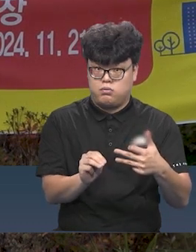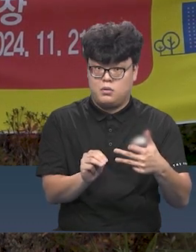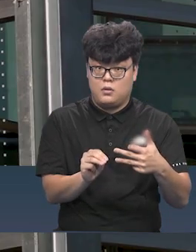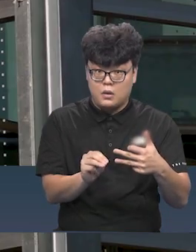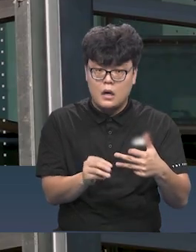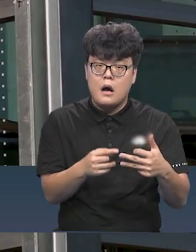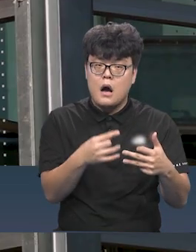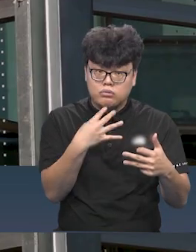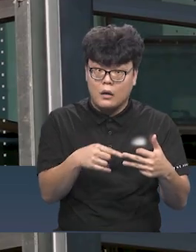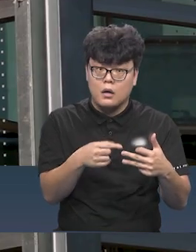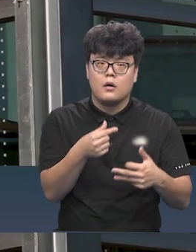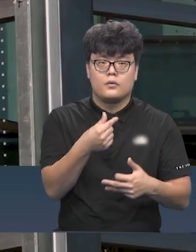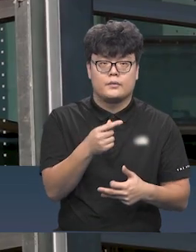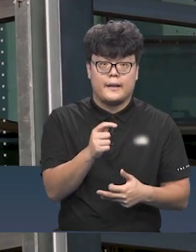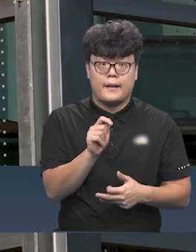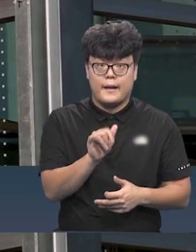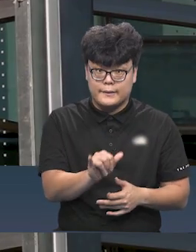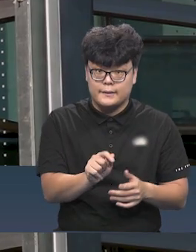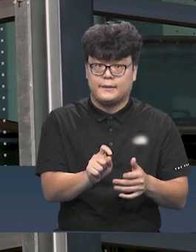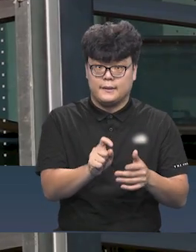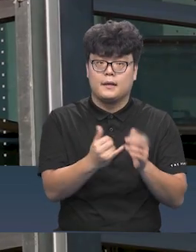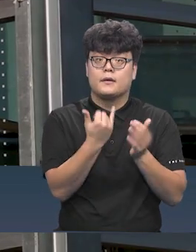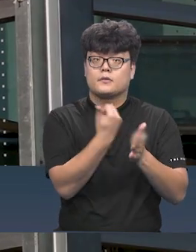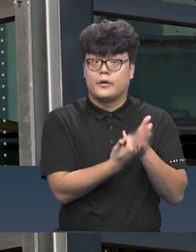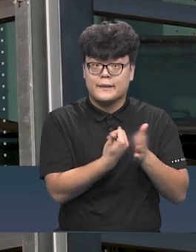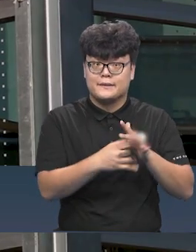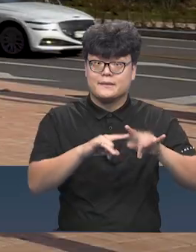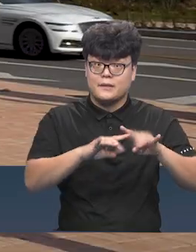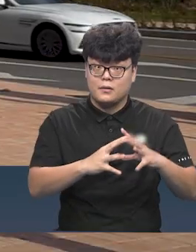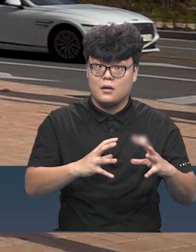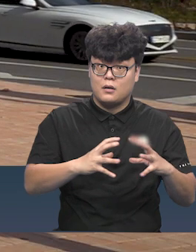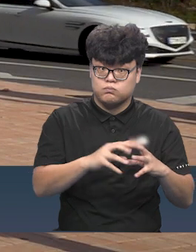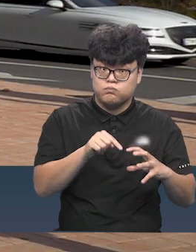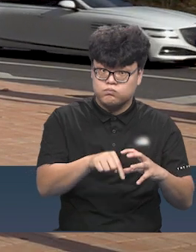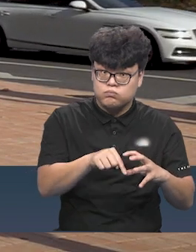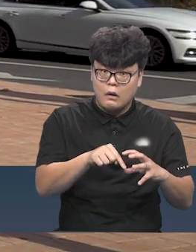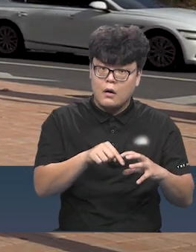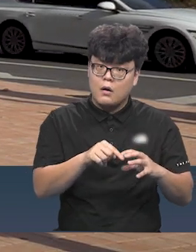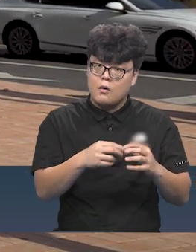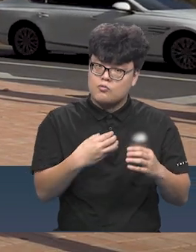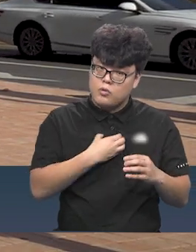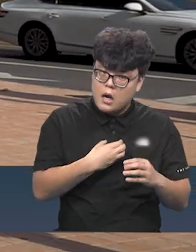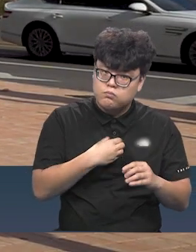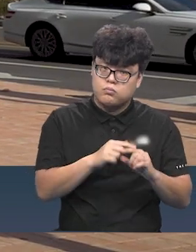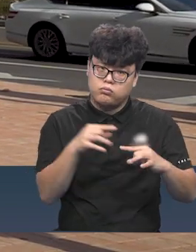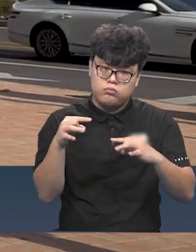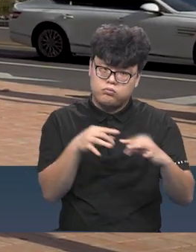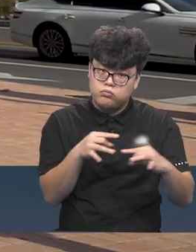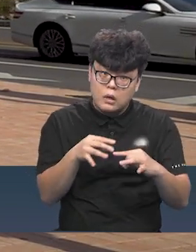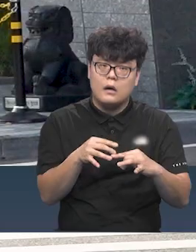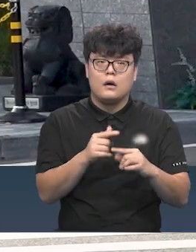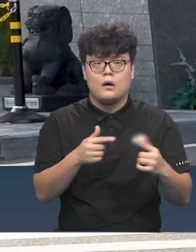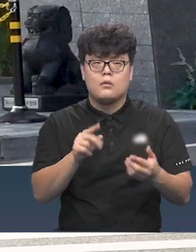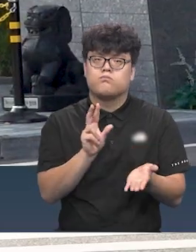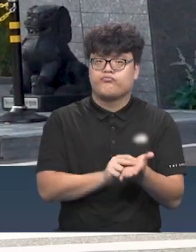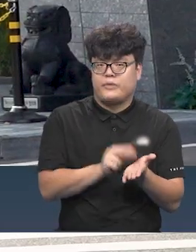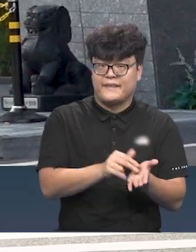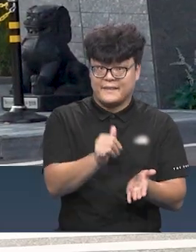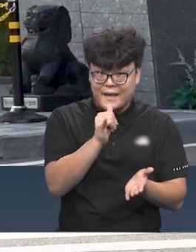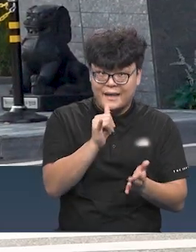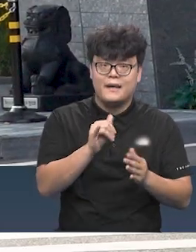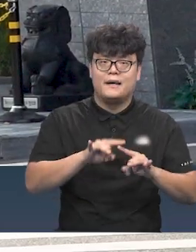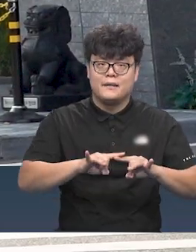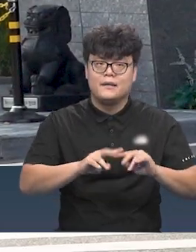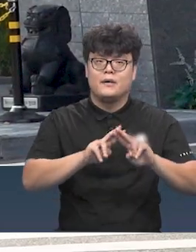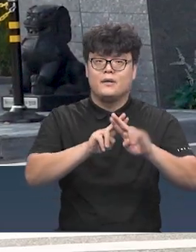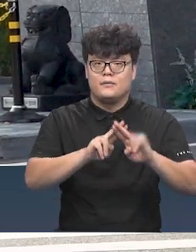청양이 변전소 설치의 부당성과 변전소의 전자파 위해성 등을 주장하며 변전소 설치 계획의